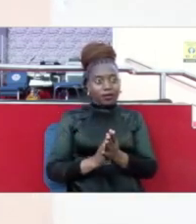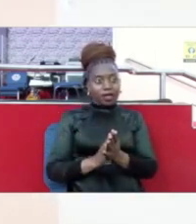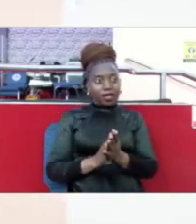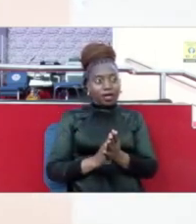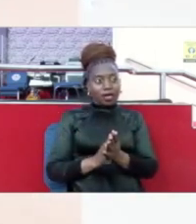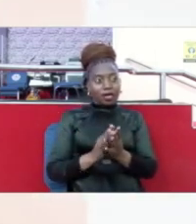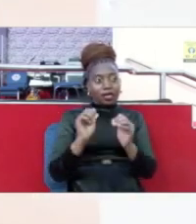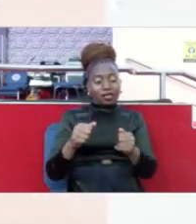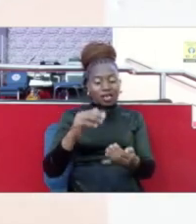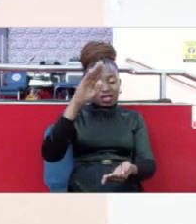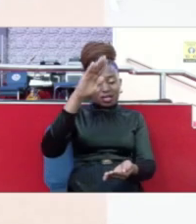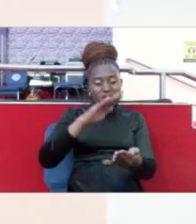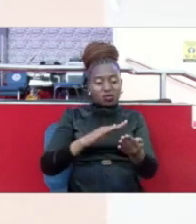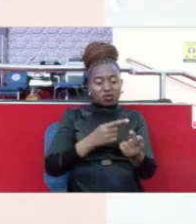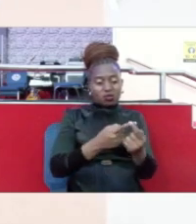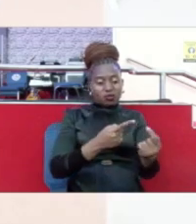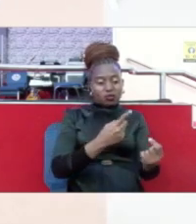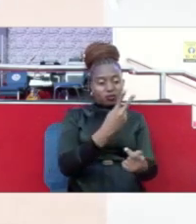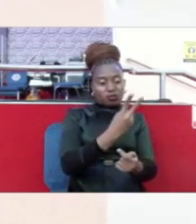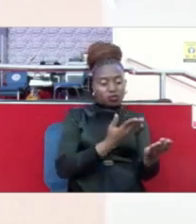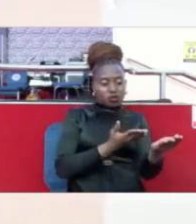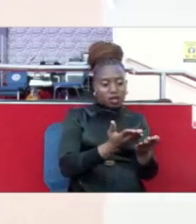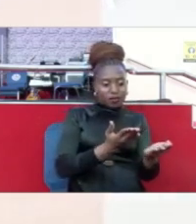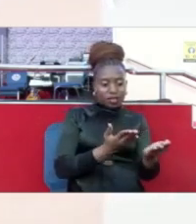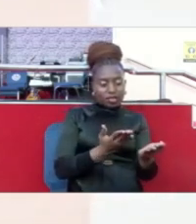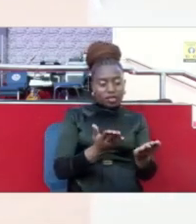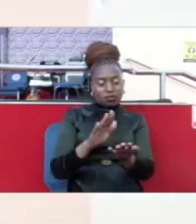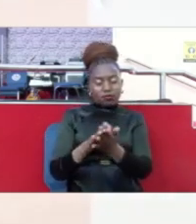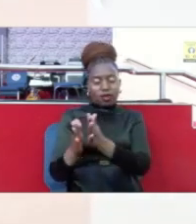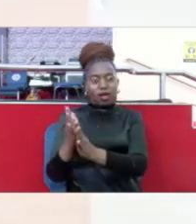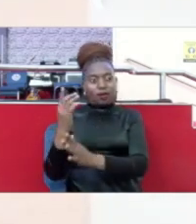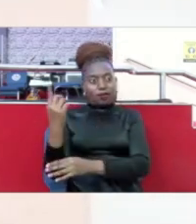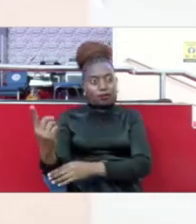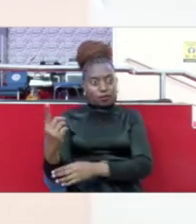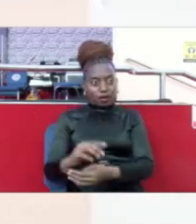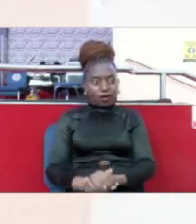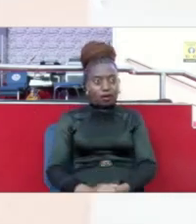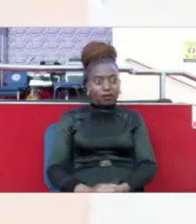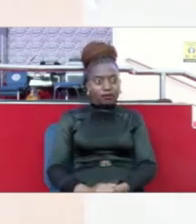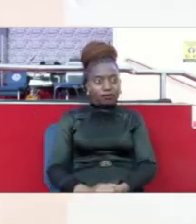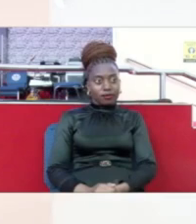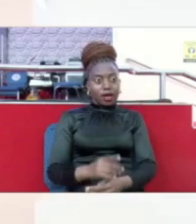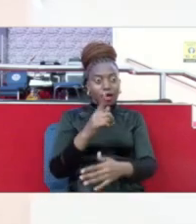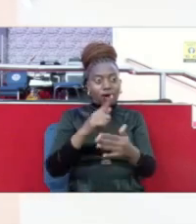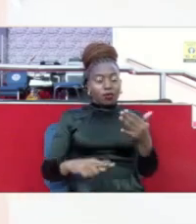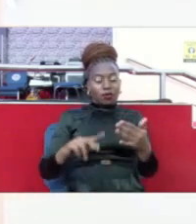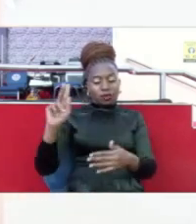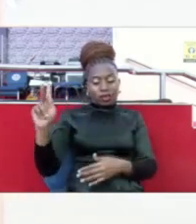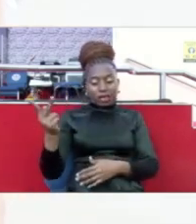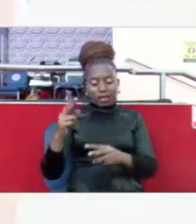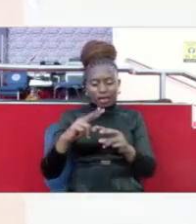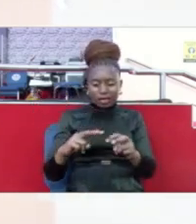one. Waweza tukatoka ibada mbili hadi moja. What Kenya is looking for is not more